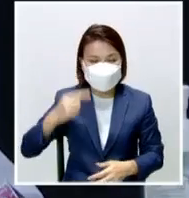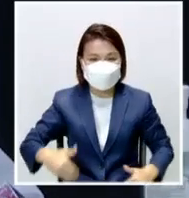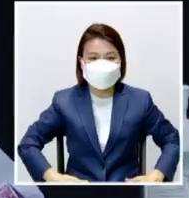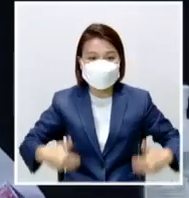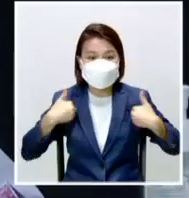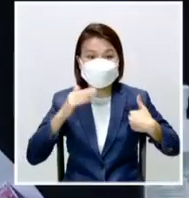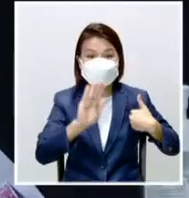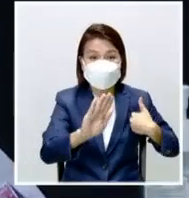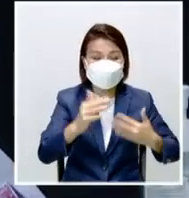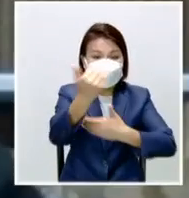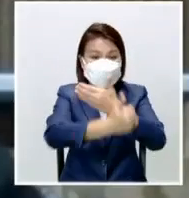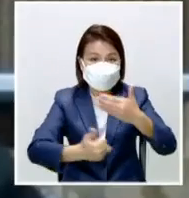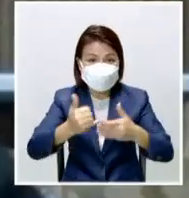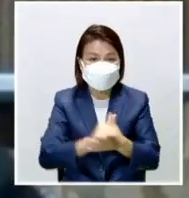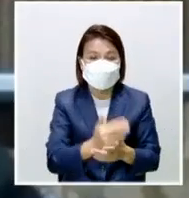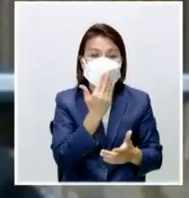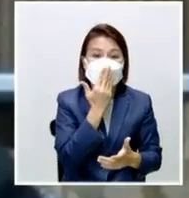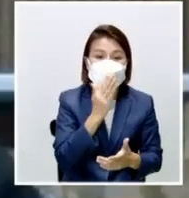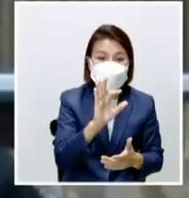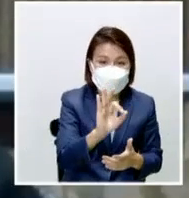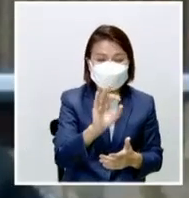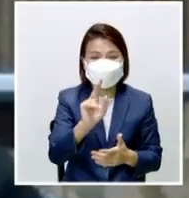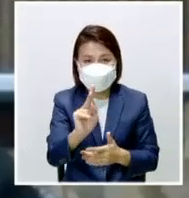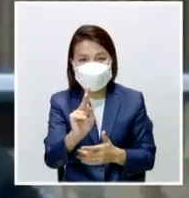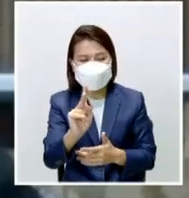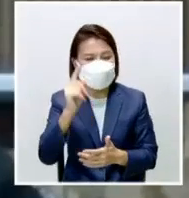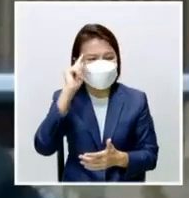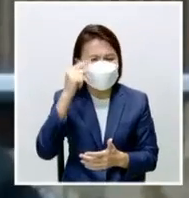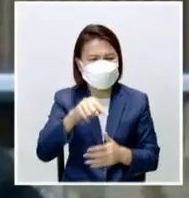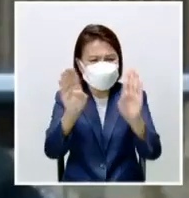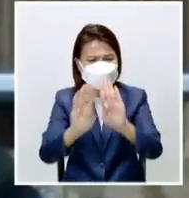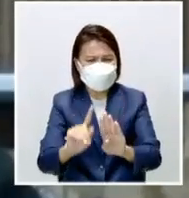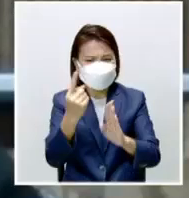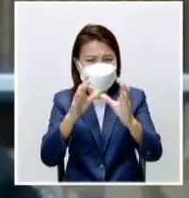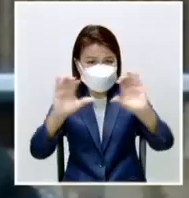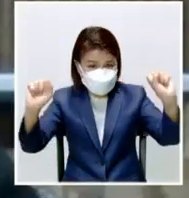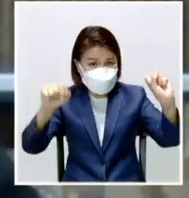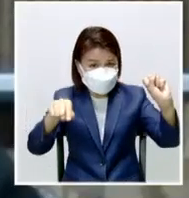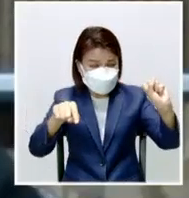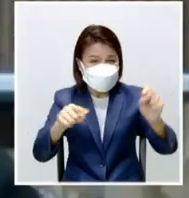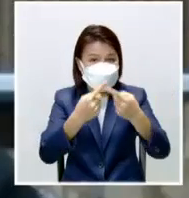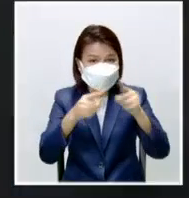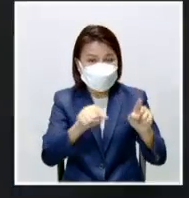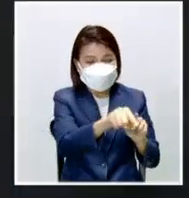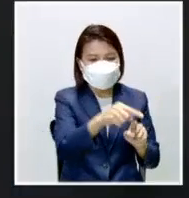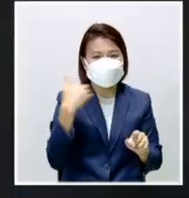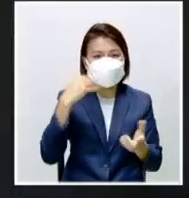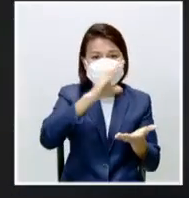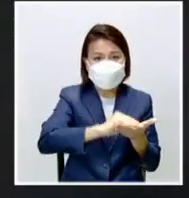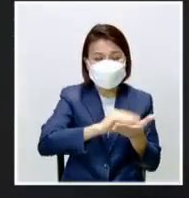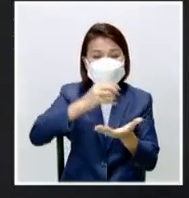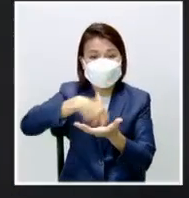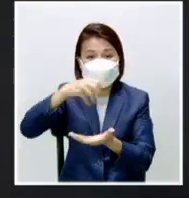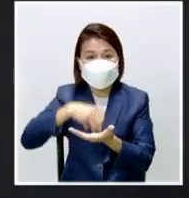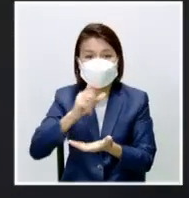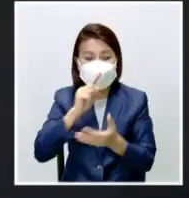เป็นอย่างไรต่อไปภายใต้เงาตาลิบันยุคใหม่นะคะแต่ก็มีความเคลื่อนไหวของอดีตผู้นำอัฟกานิสถานมาเล่าให้ฟังค่ะล่าสุดก